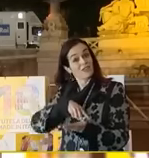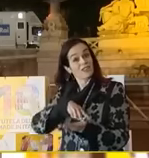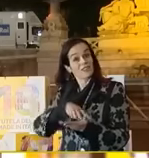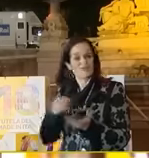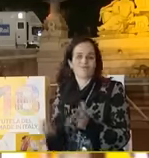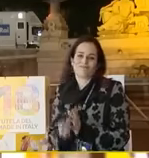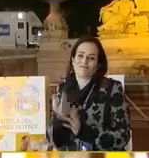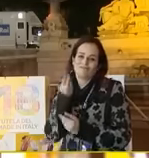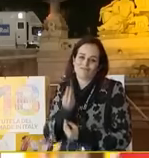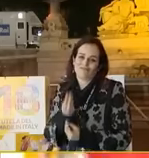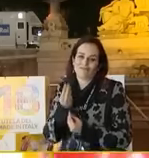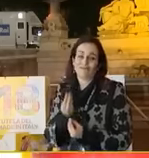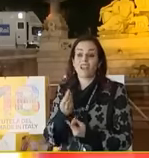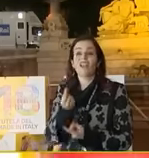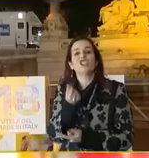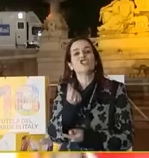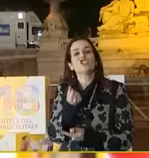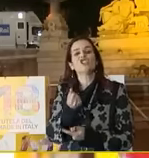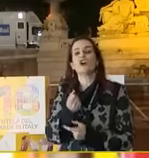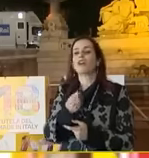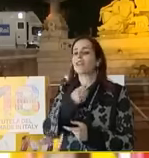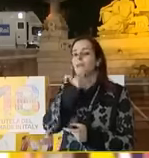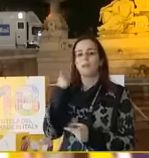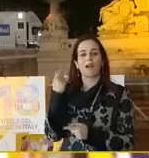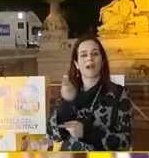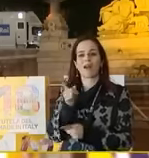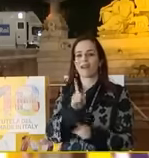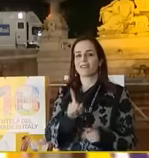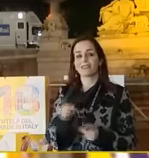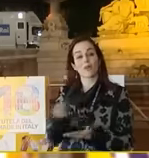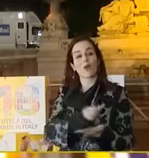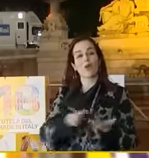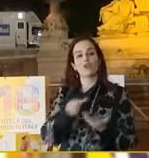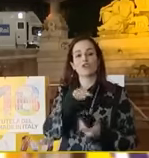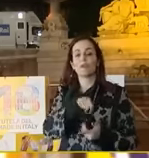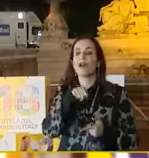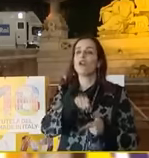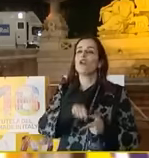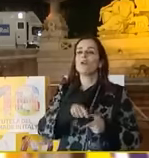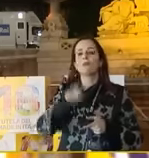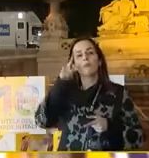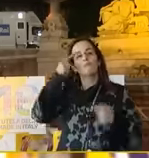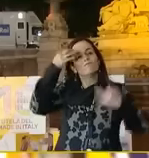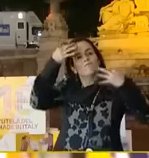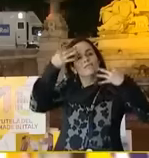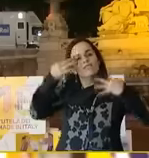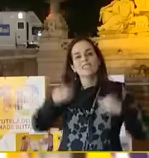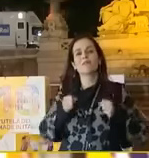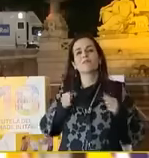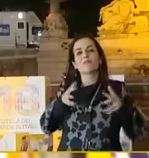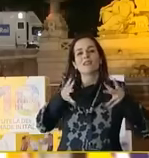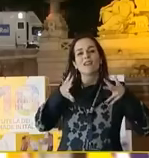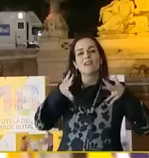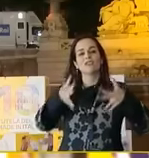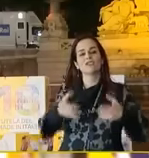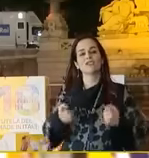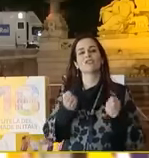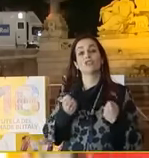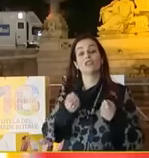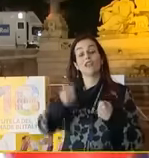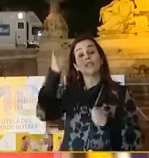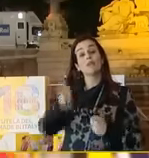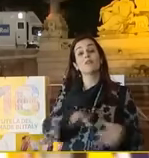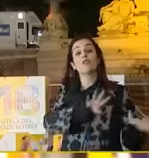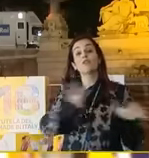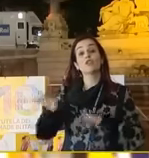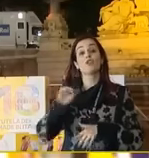soldi per fare il suo progetto. Ma lui aveva la sua determinazione e nel 1911